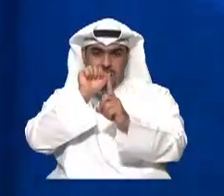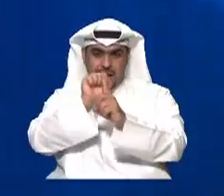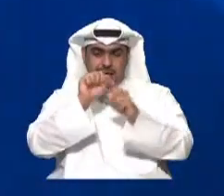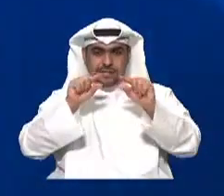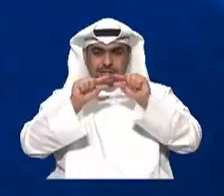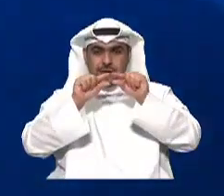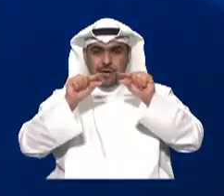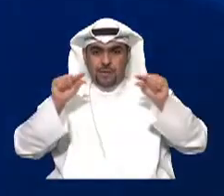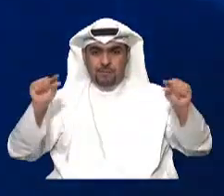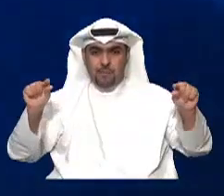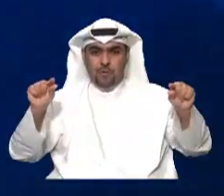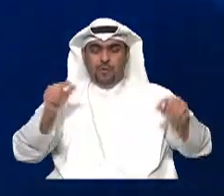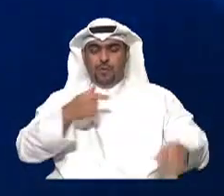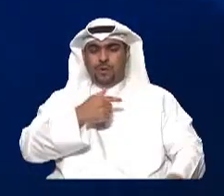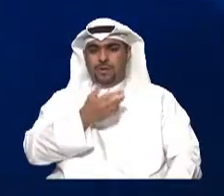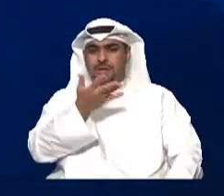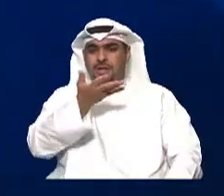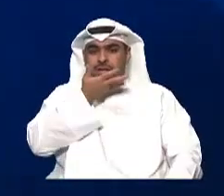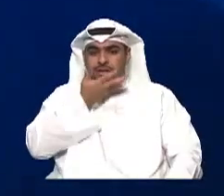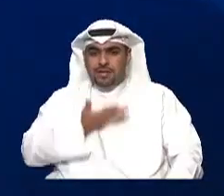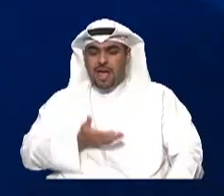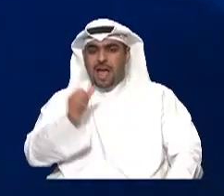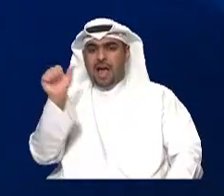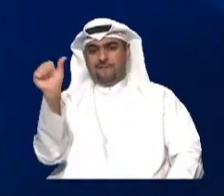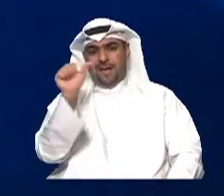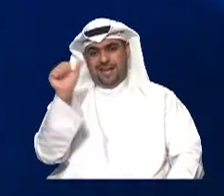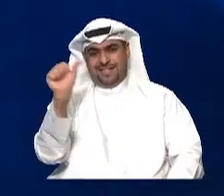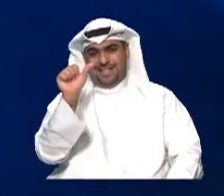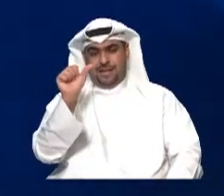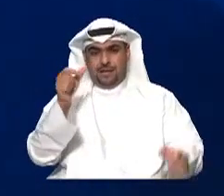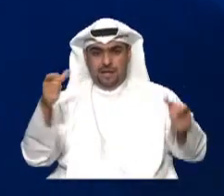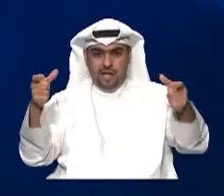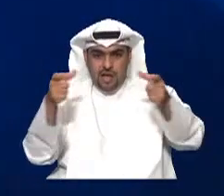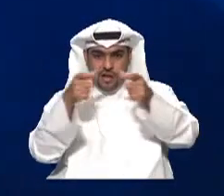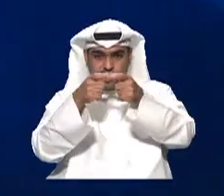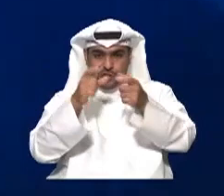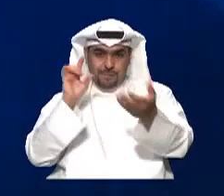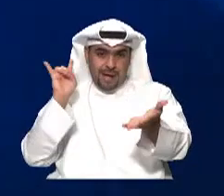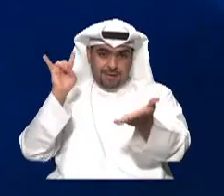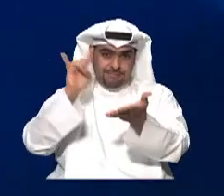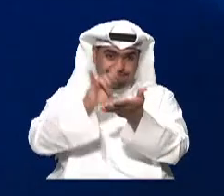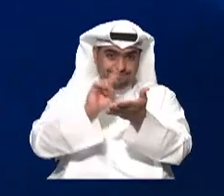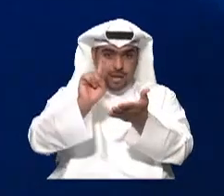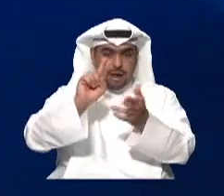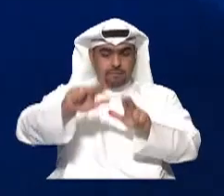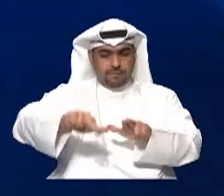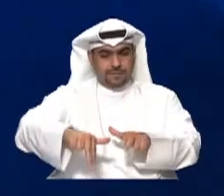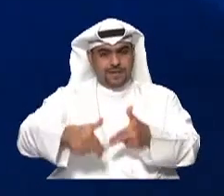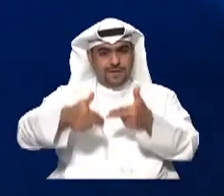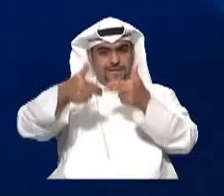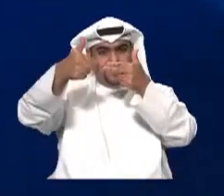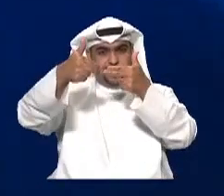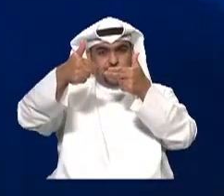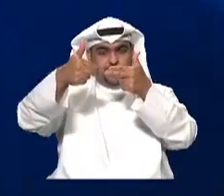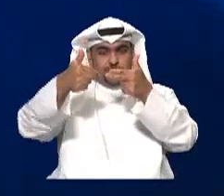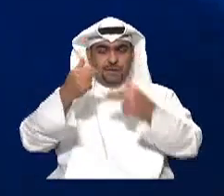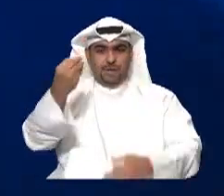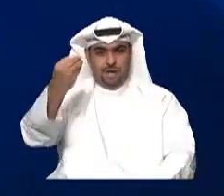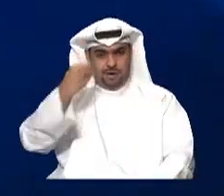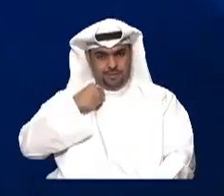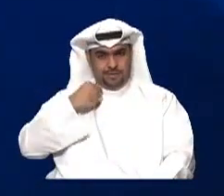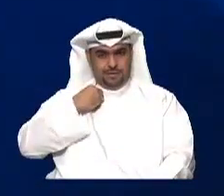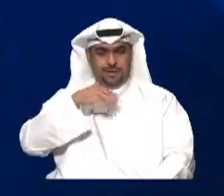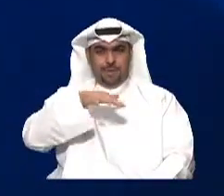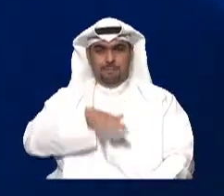تقنية المرء والمسموع بدعوة مشتركة من الولايات المتحدة الأمريكية وجمهورية ألمانيا الاتحادية